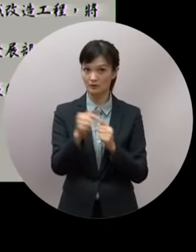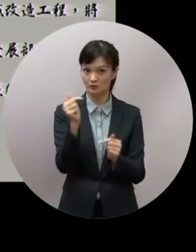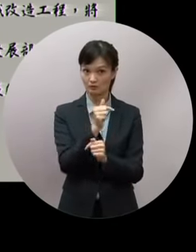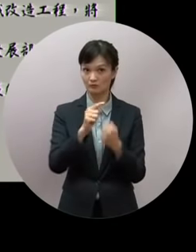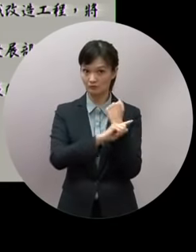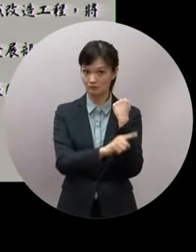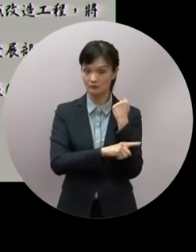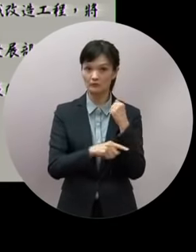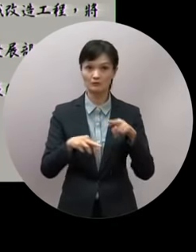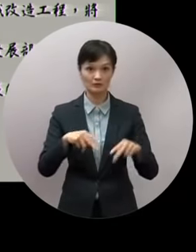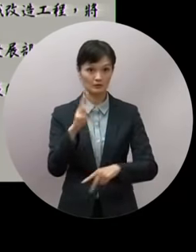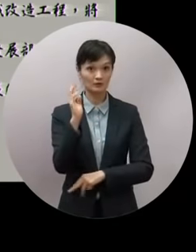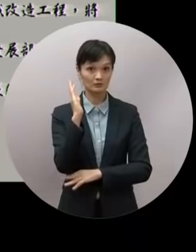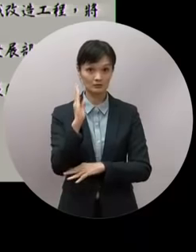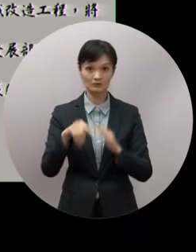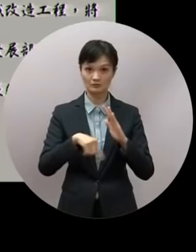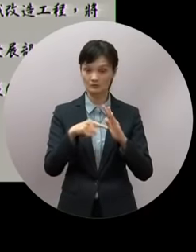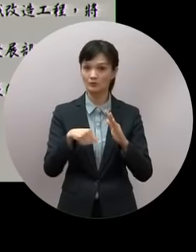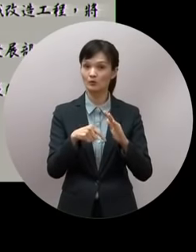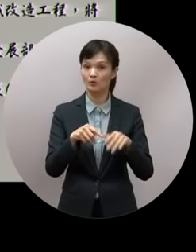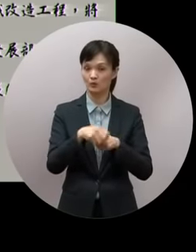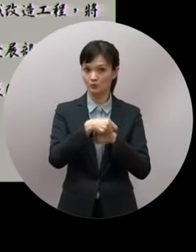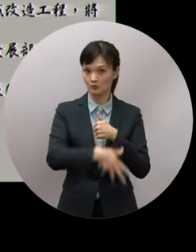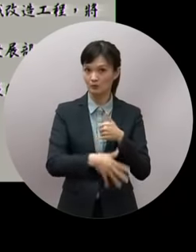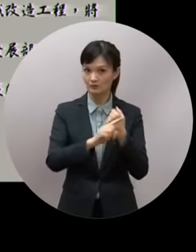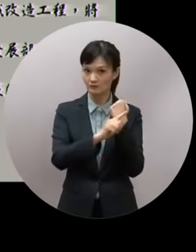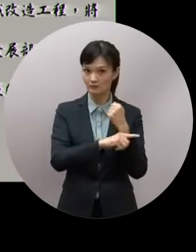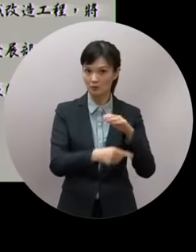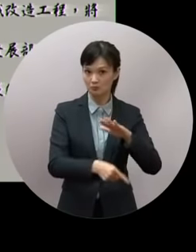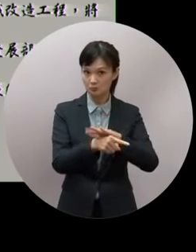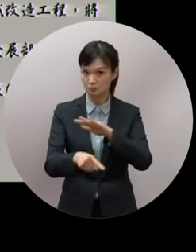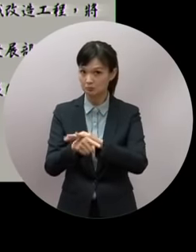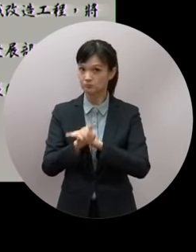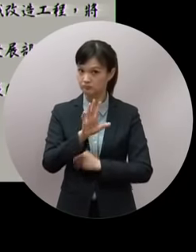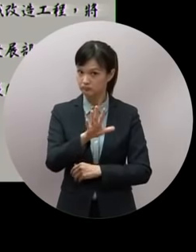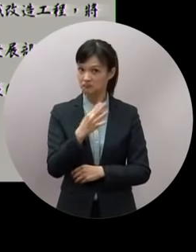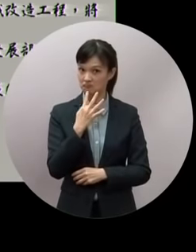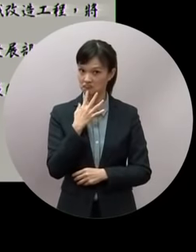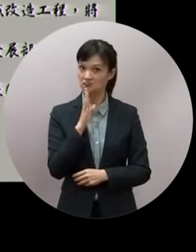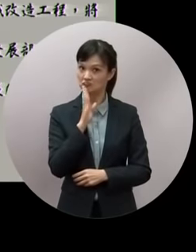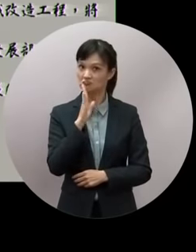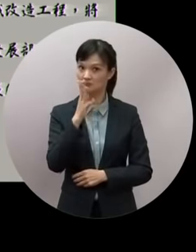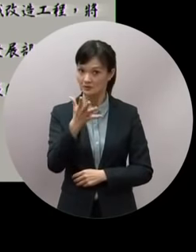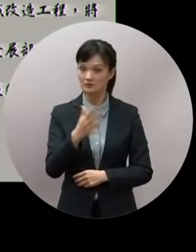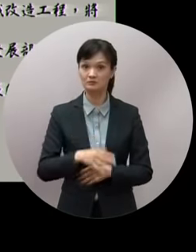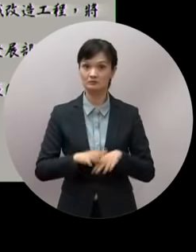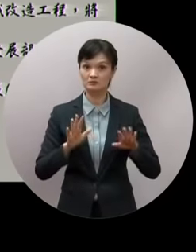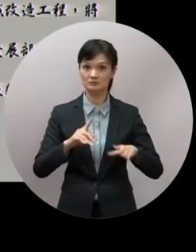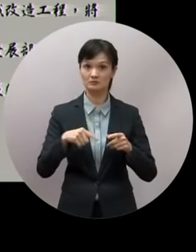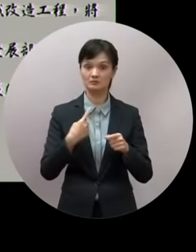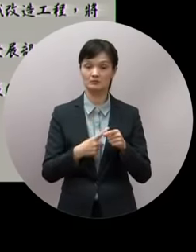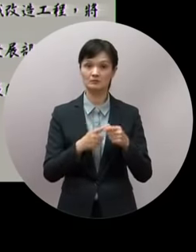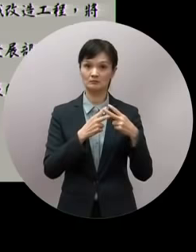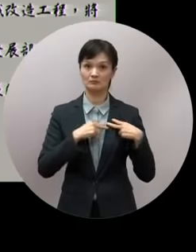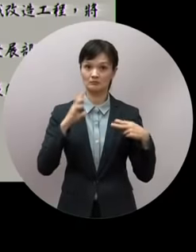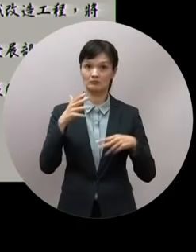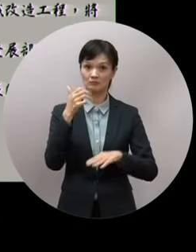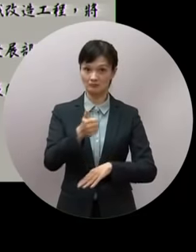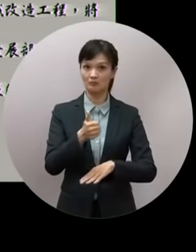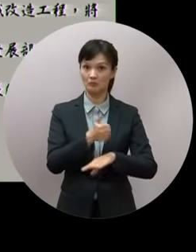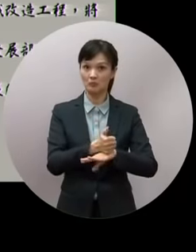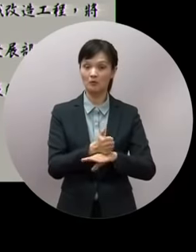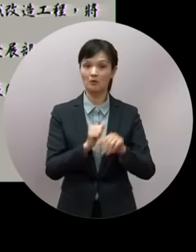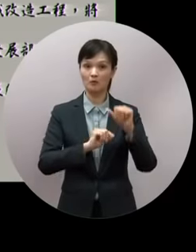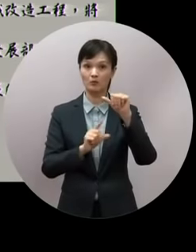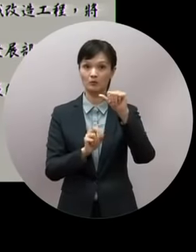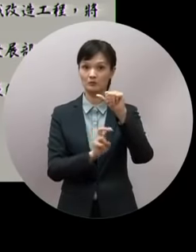组织法的机关限制。关于这一点，我们来看一下蔡英文总统他在今年520就职的演说中他说